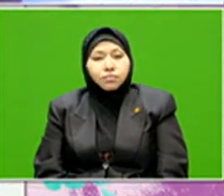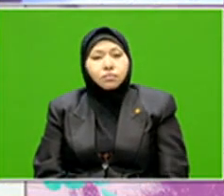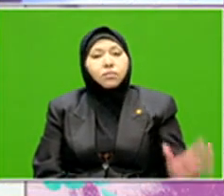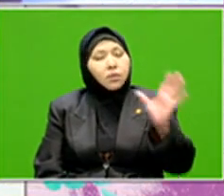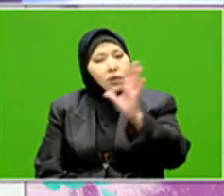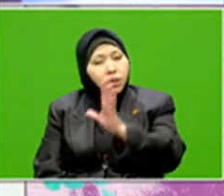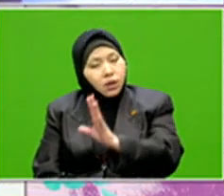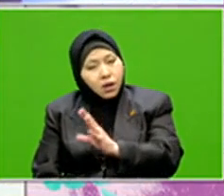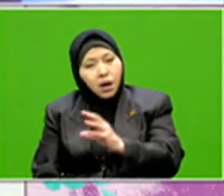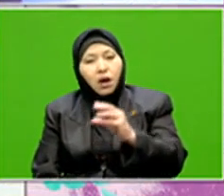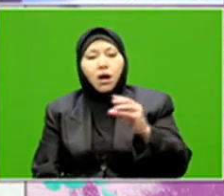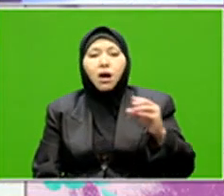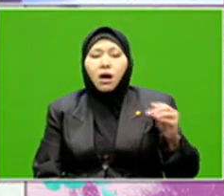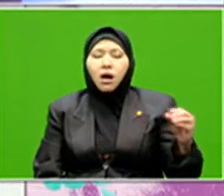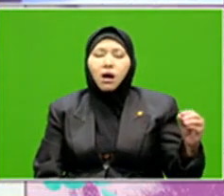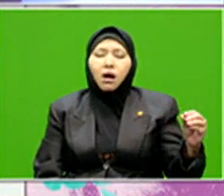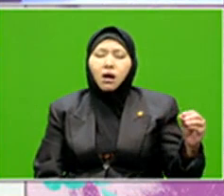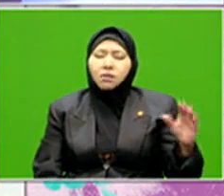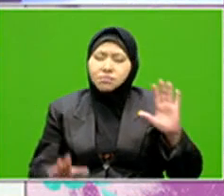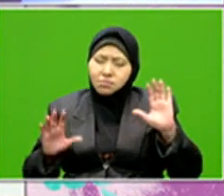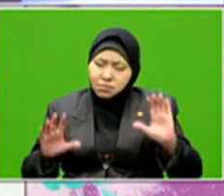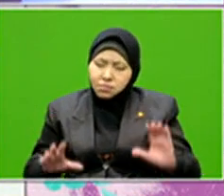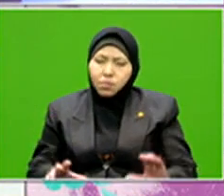وأقم الصلاة